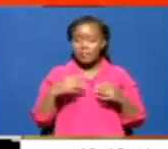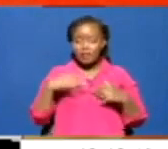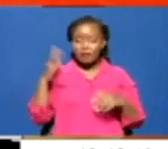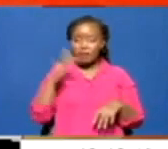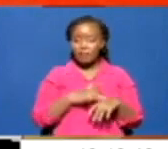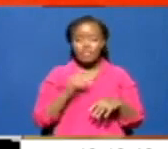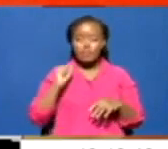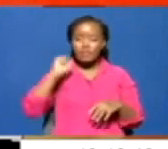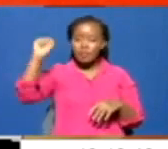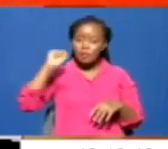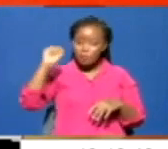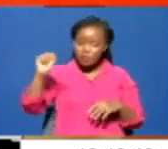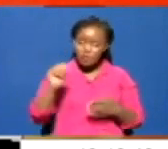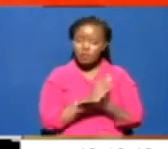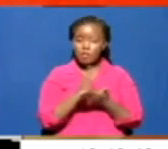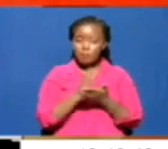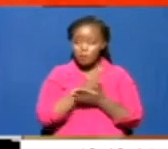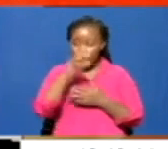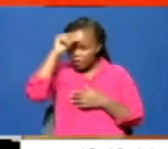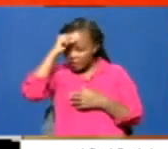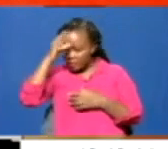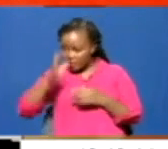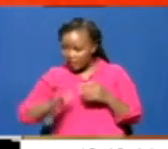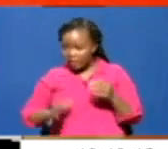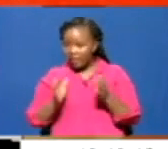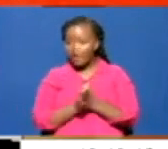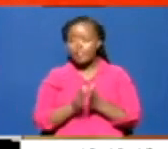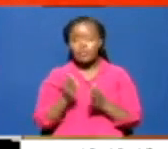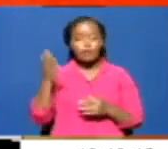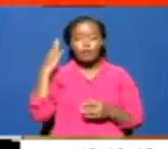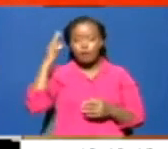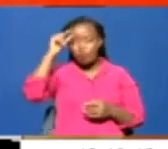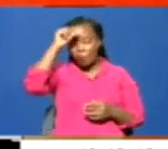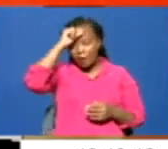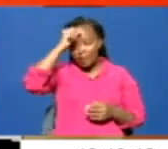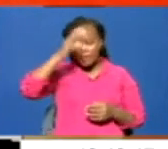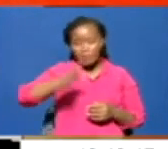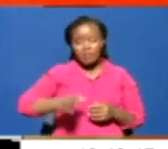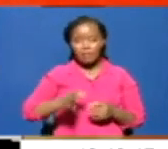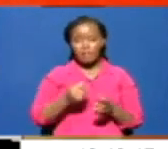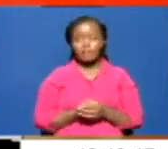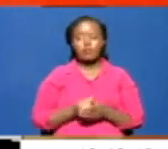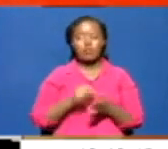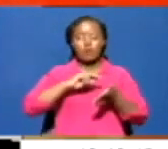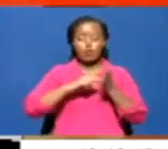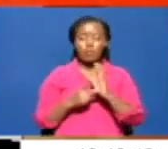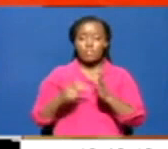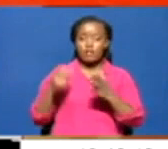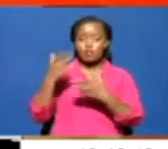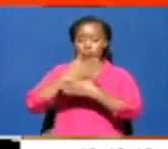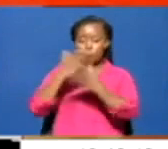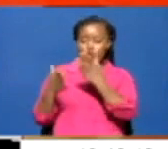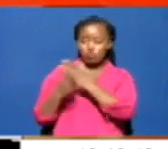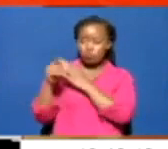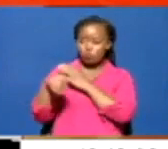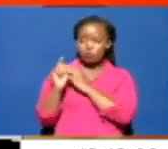kati ya Gavana Joseph Lenku na aliyekuwa gavana wa kaunti hiyo David Nkedianye. Kandarasi ya kujenga mkataba huo, mtazamaji,